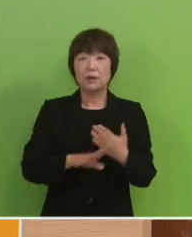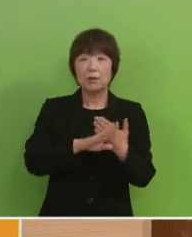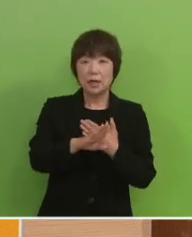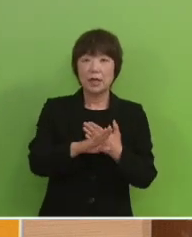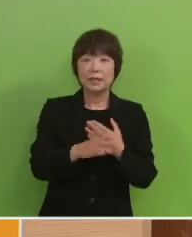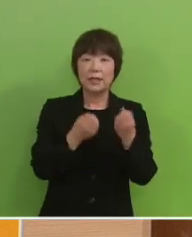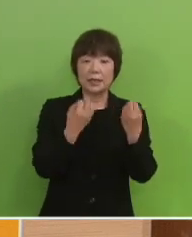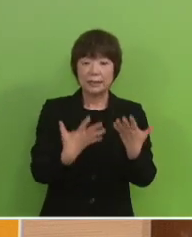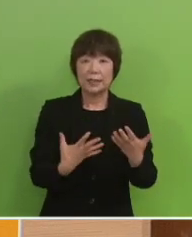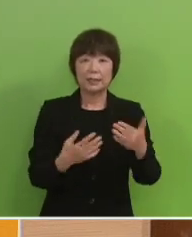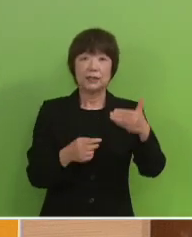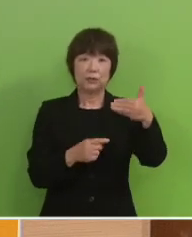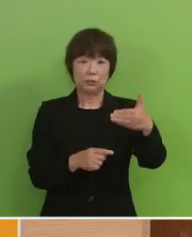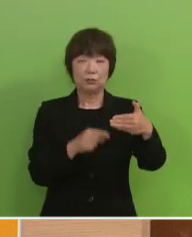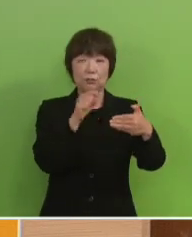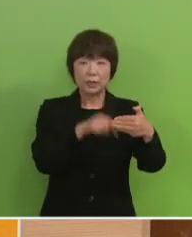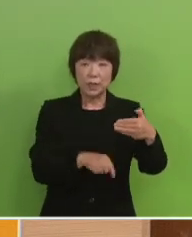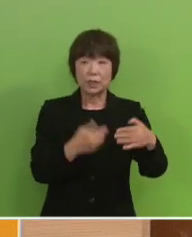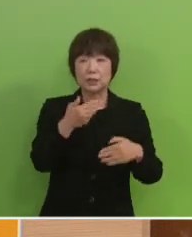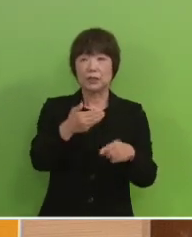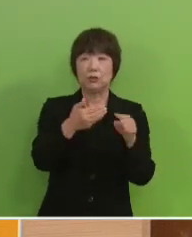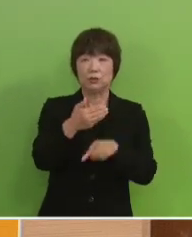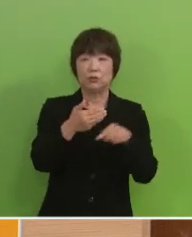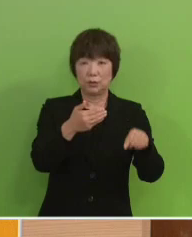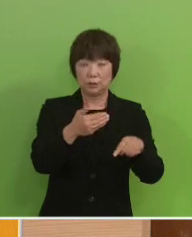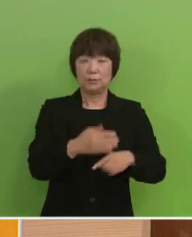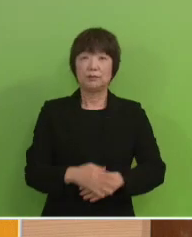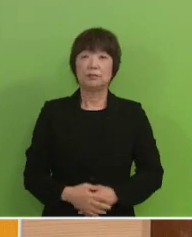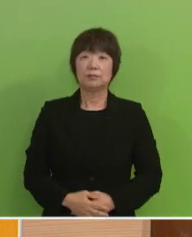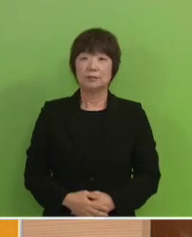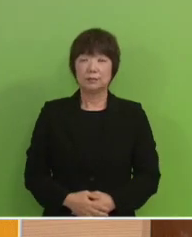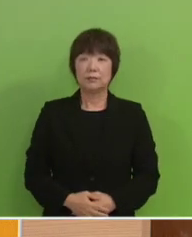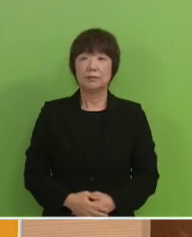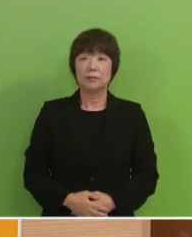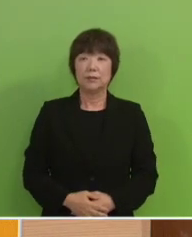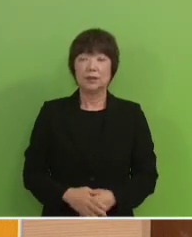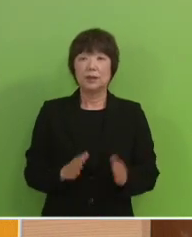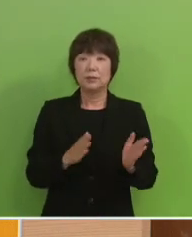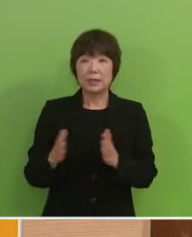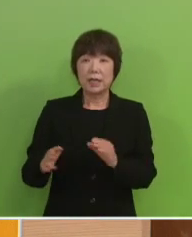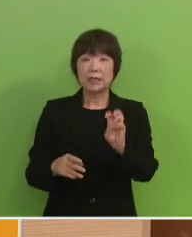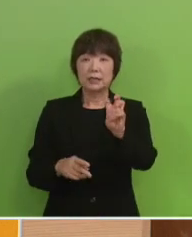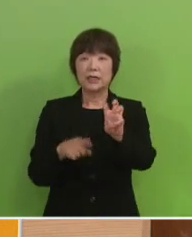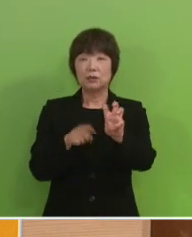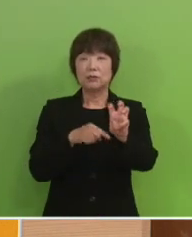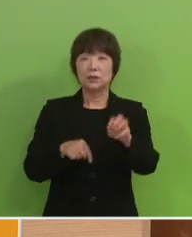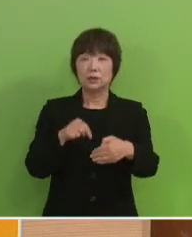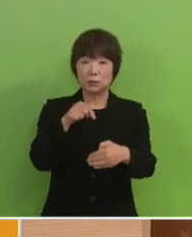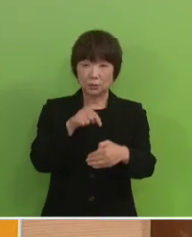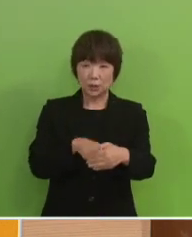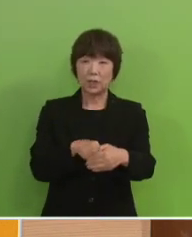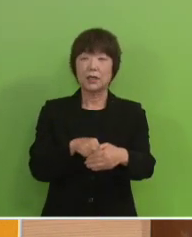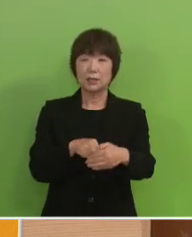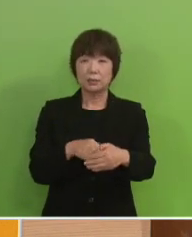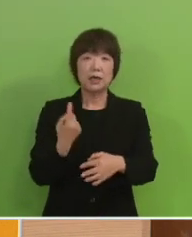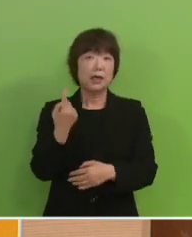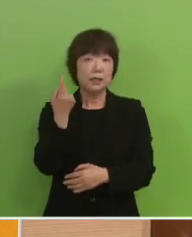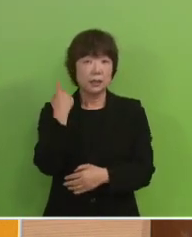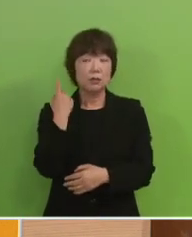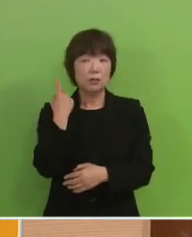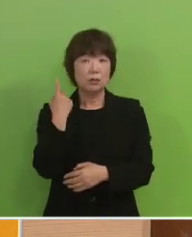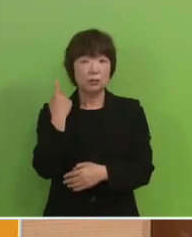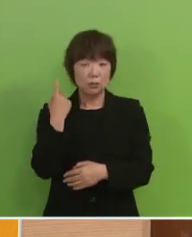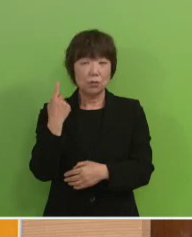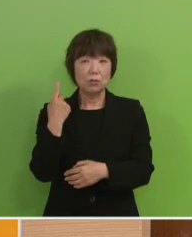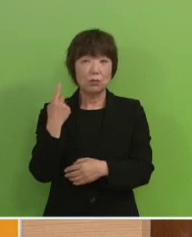新規求人例で9名でございますまた30名の中には即日の会見